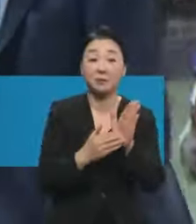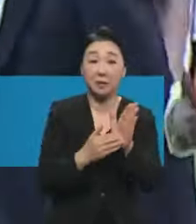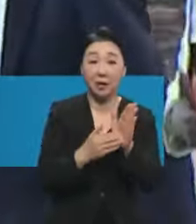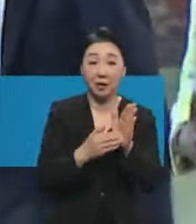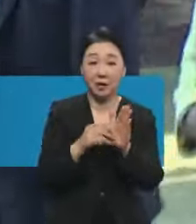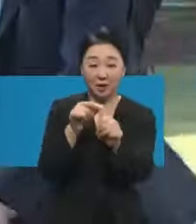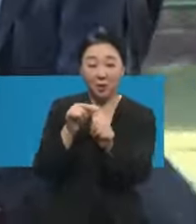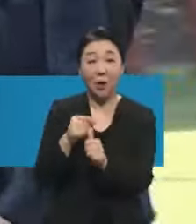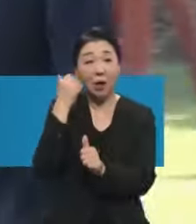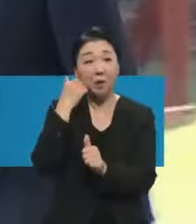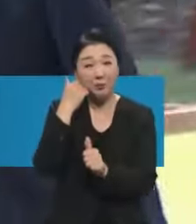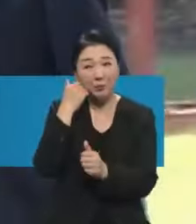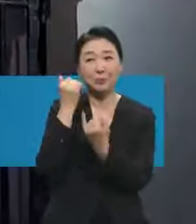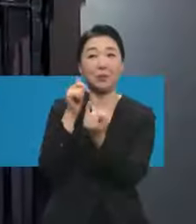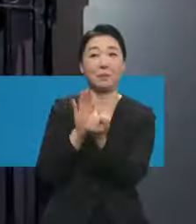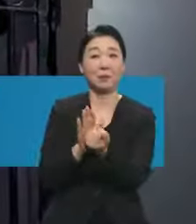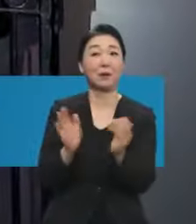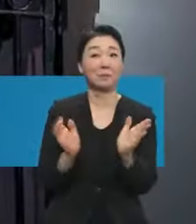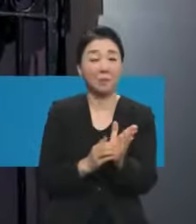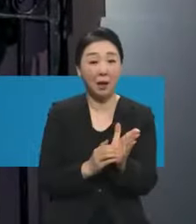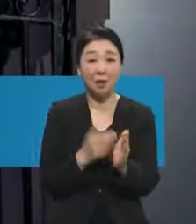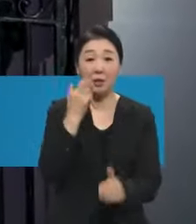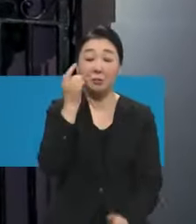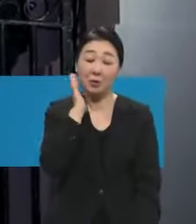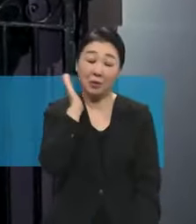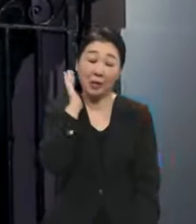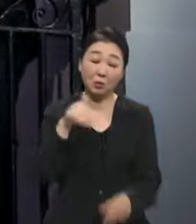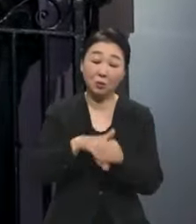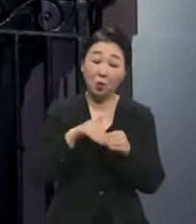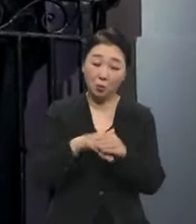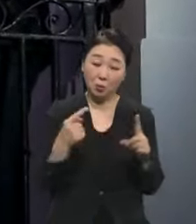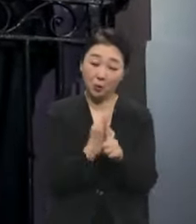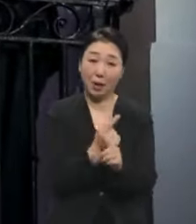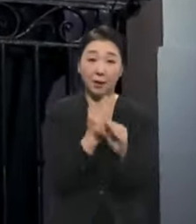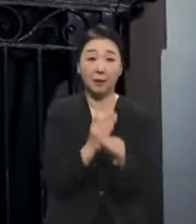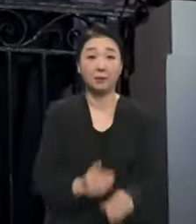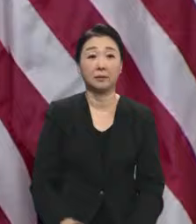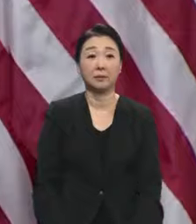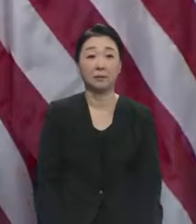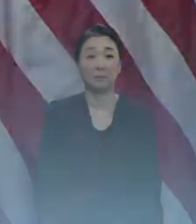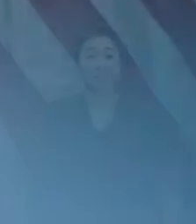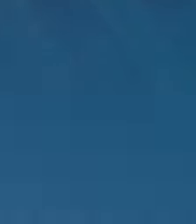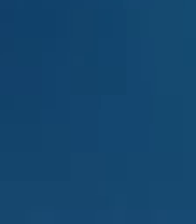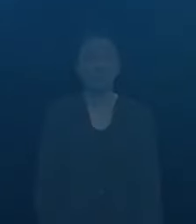카멀라 해리스 부통령을 지지했는데 미국 대선 구도가 급변하고 있습니다.